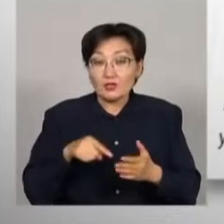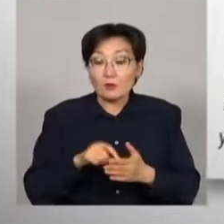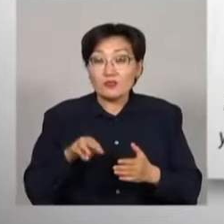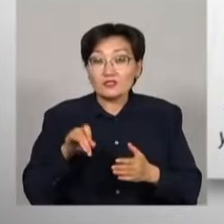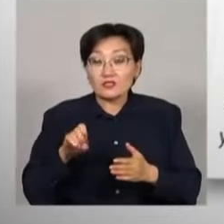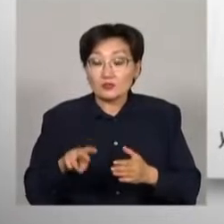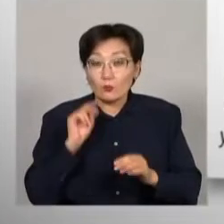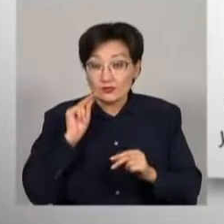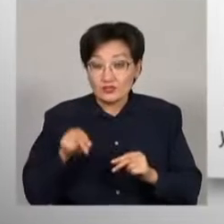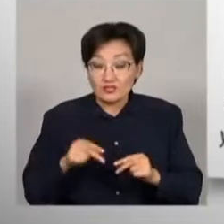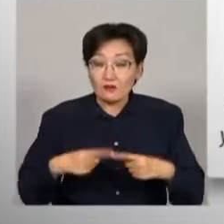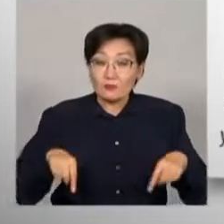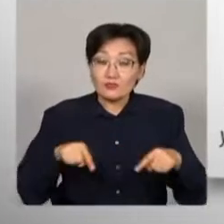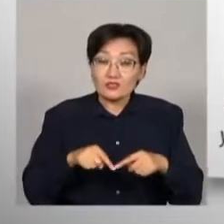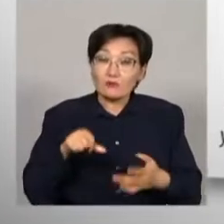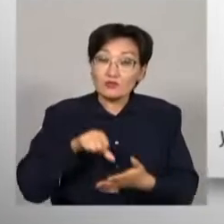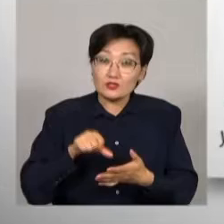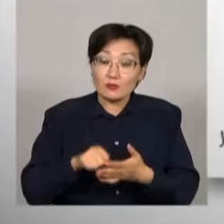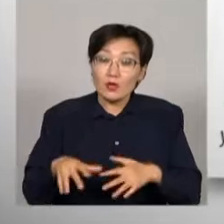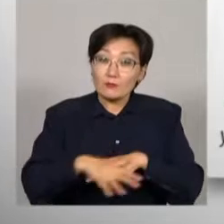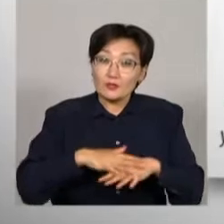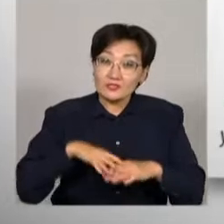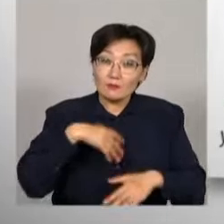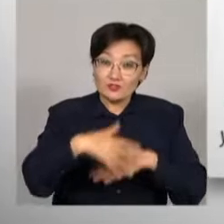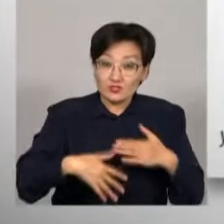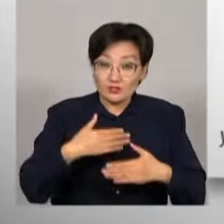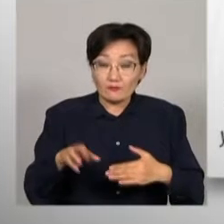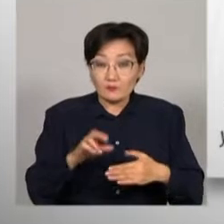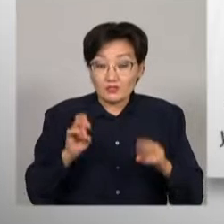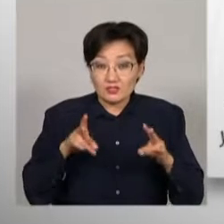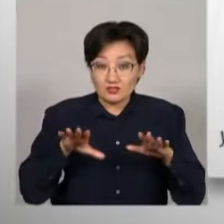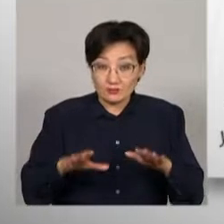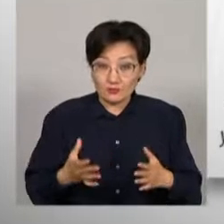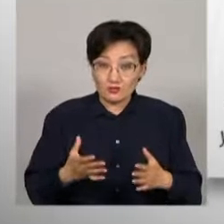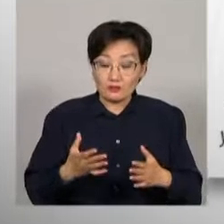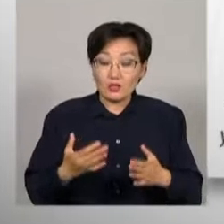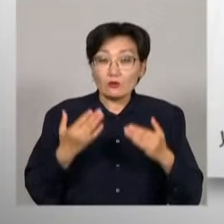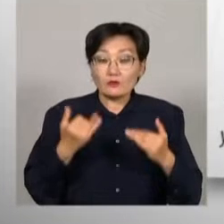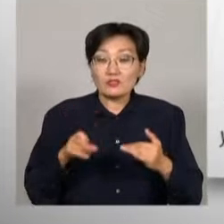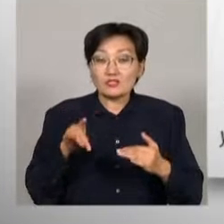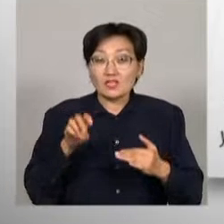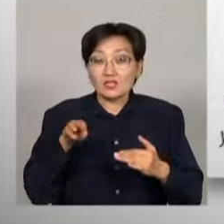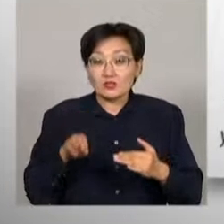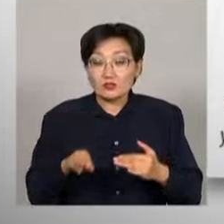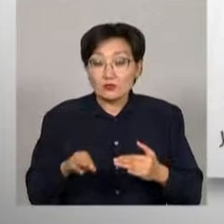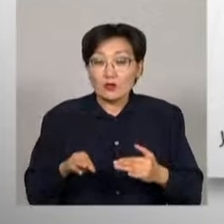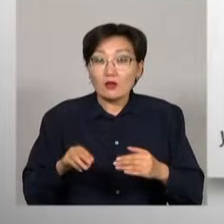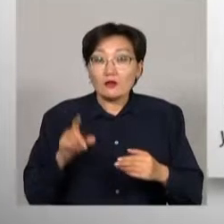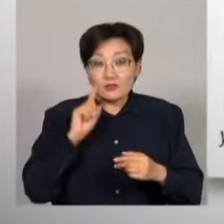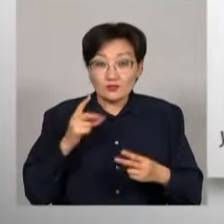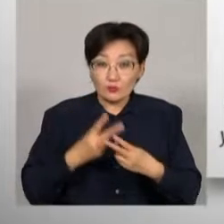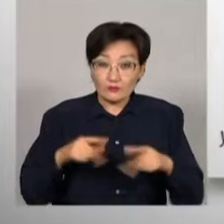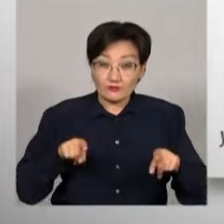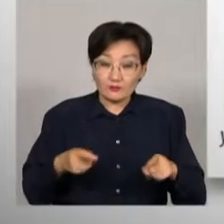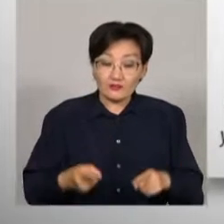маслихата подозревают в организации и участии в массовых беспорядках в январских событиях. Сейчас Кайрат Кудайберген водворен в